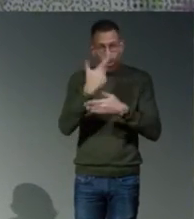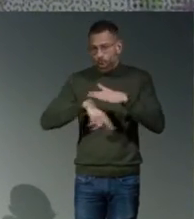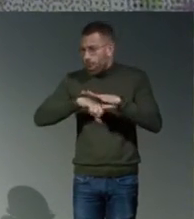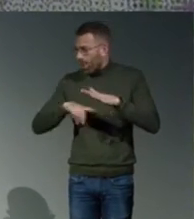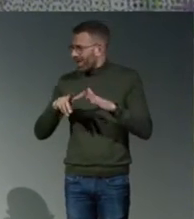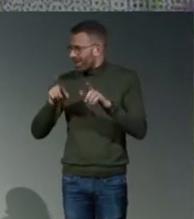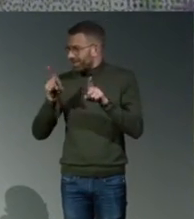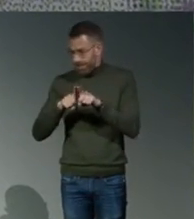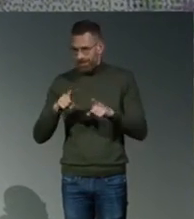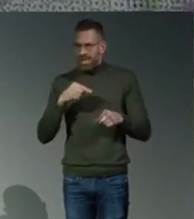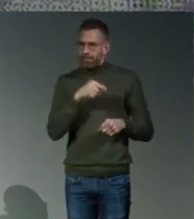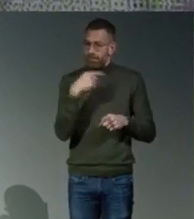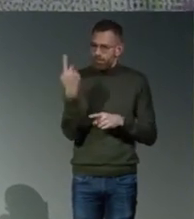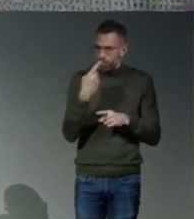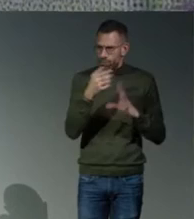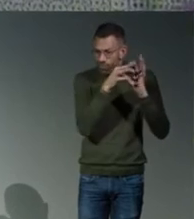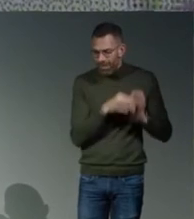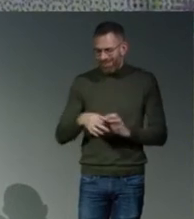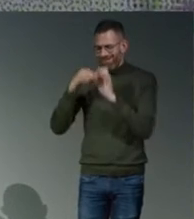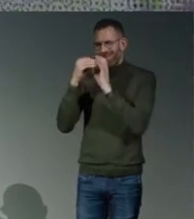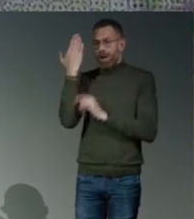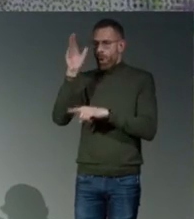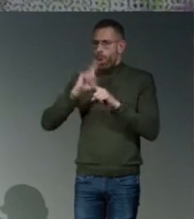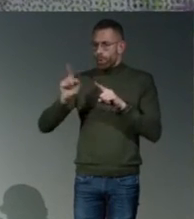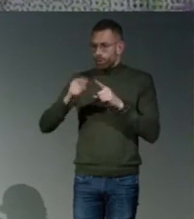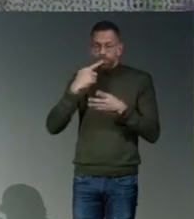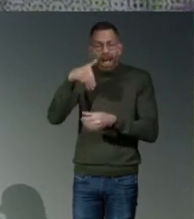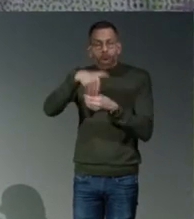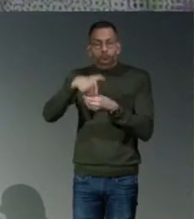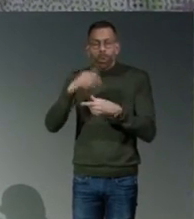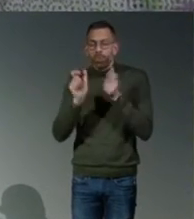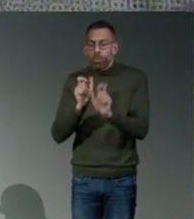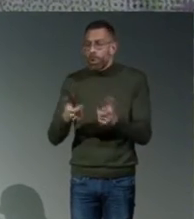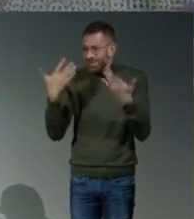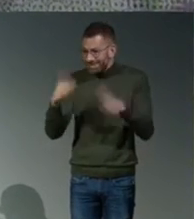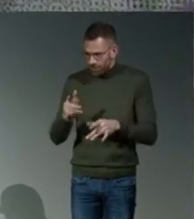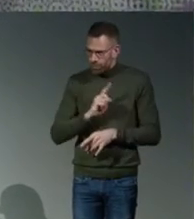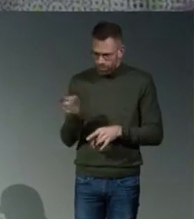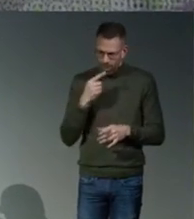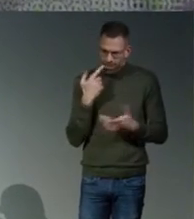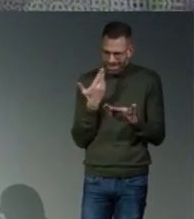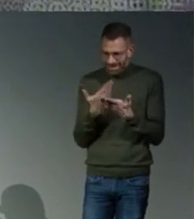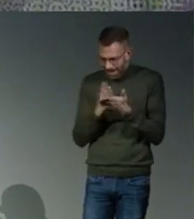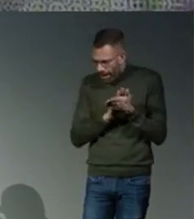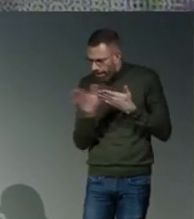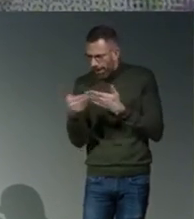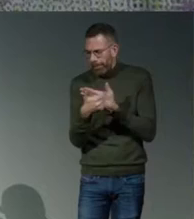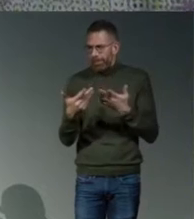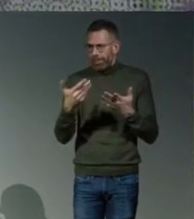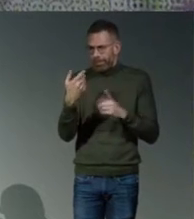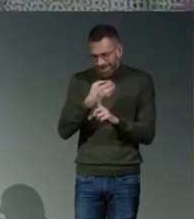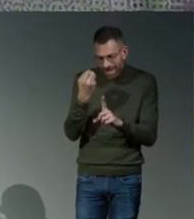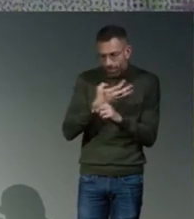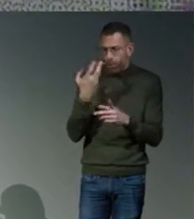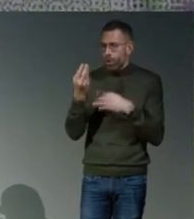signification, est travaillé par autre chose que son propre contenu. Il est travaillé par ceux dont le contenu est le signe, ou le symptôme, ou en tout cas